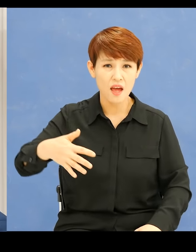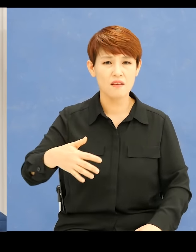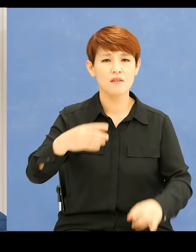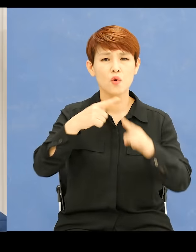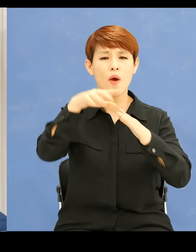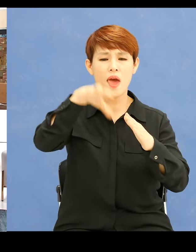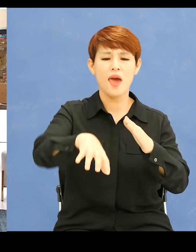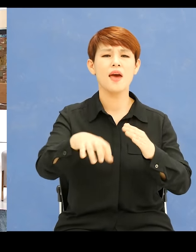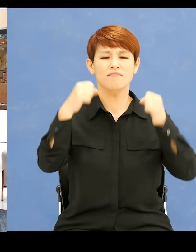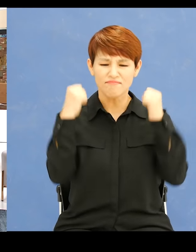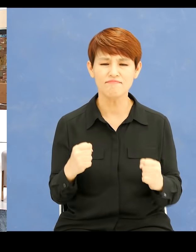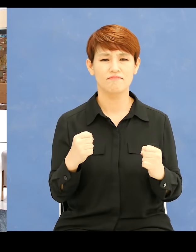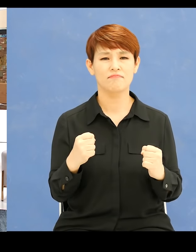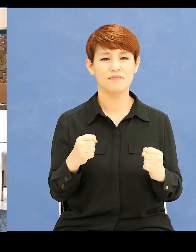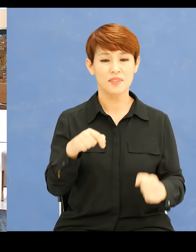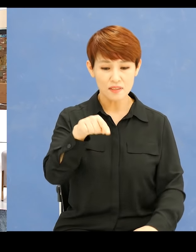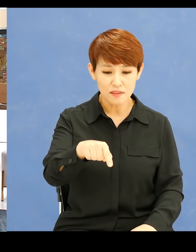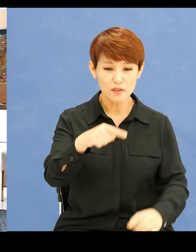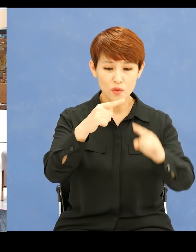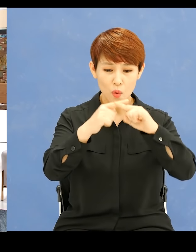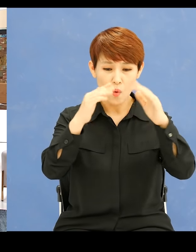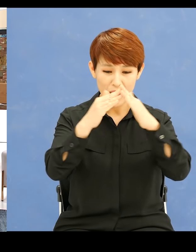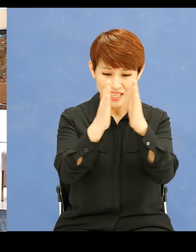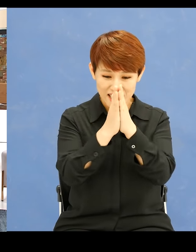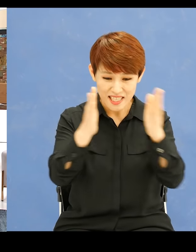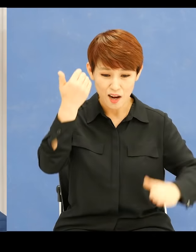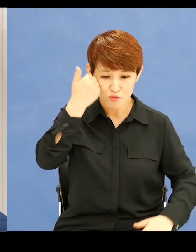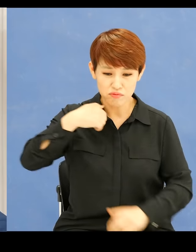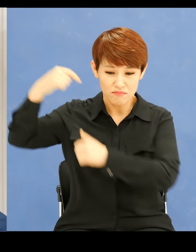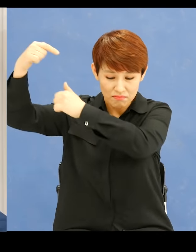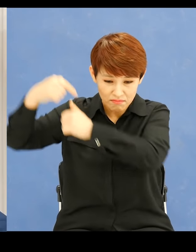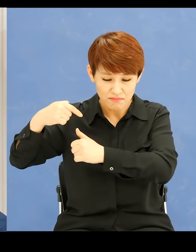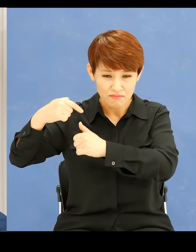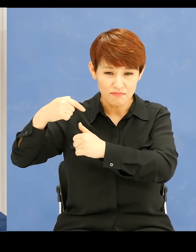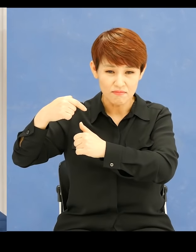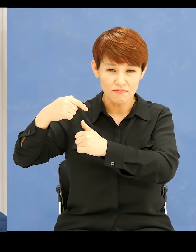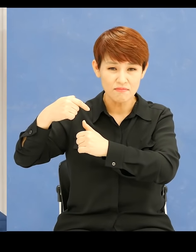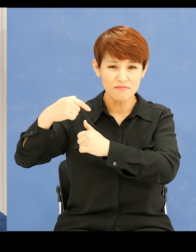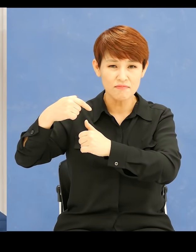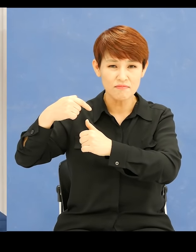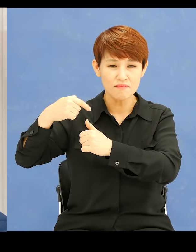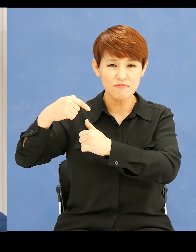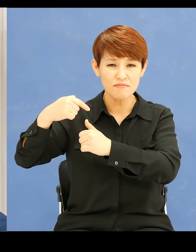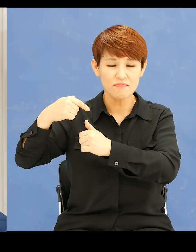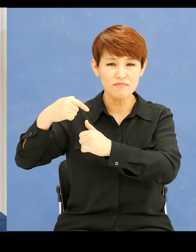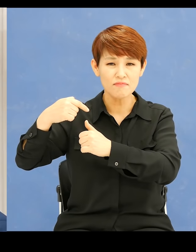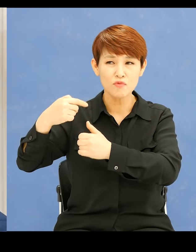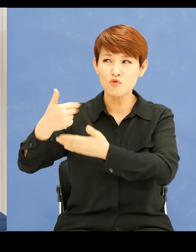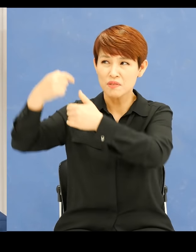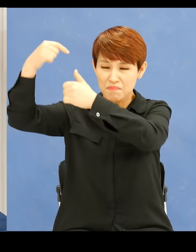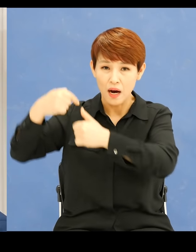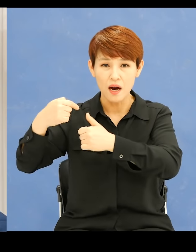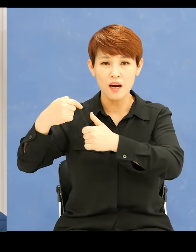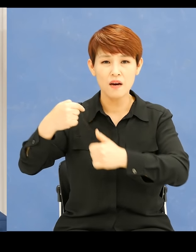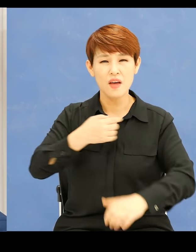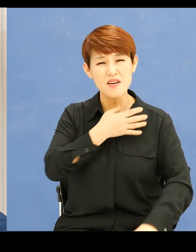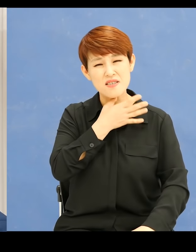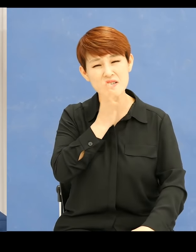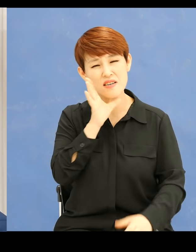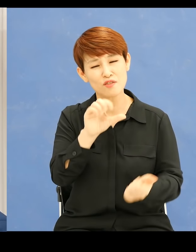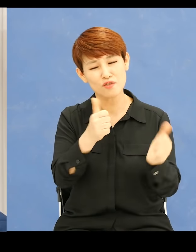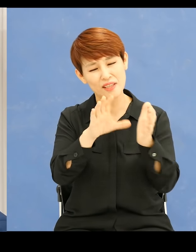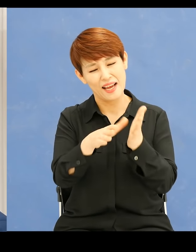예. 이제 그 교회를 시작을 한 게 주님이시니까 주님이 떠나라는 명령이 없으면 저는 거기서 이제